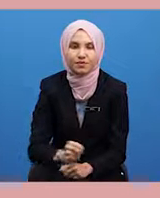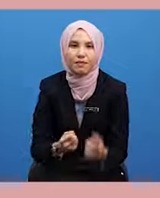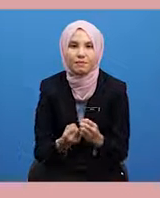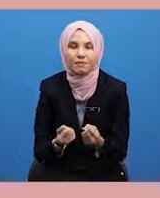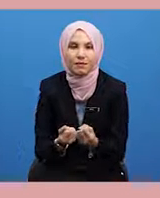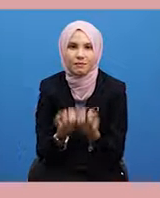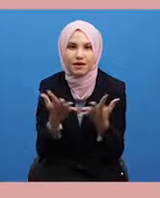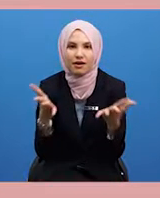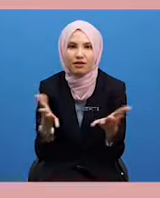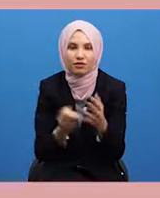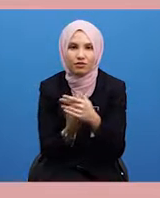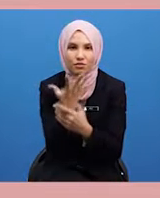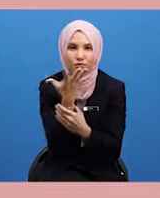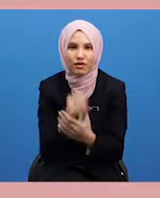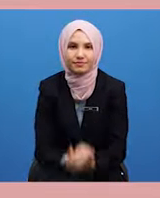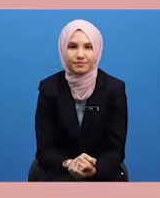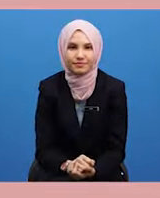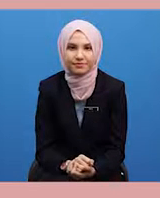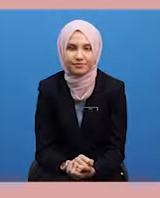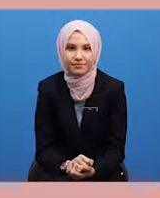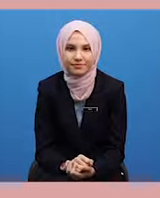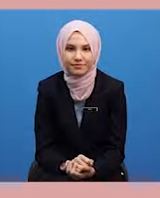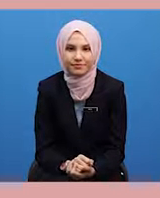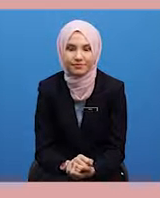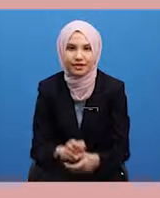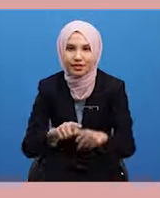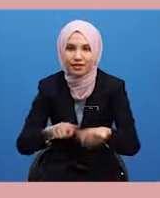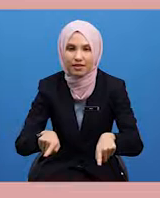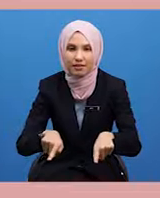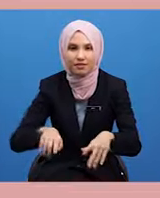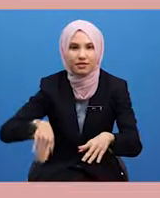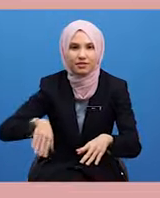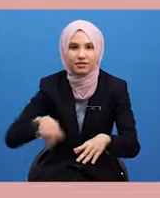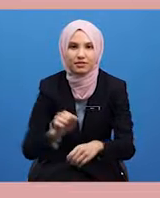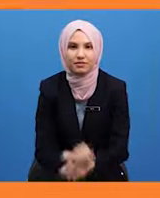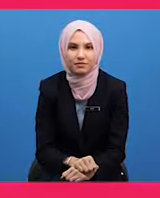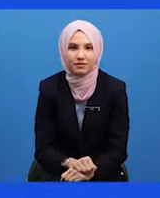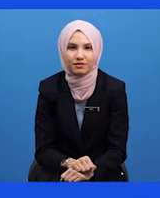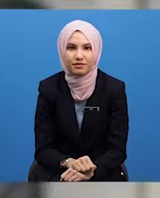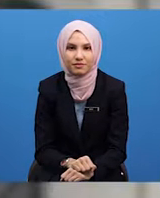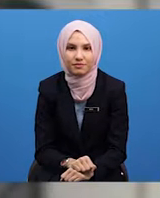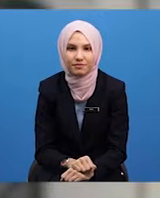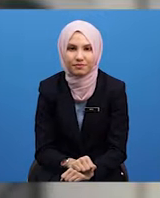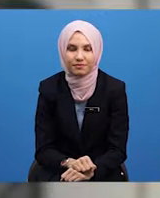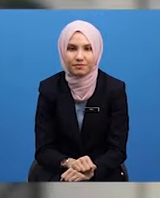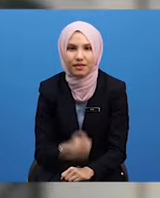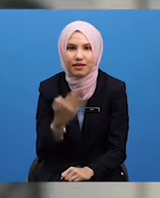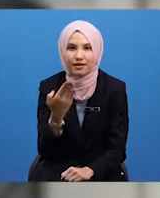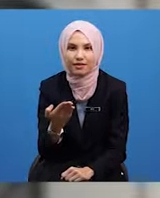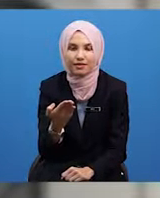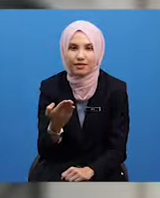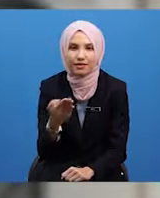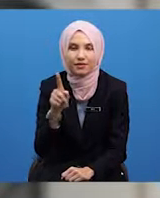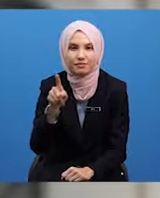tumbuhan. Akan tetapi, sebelum anda mempelajari tajuk pada episod kali ini, anda